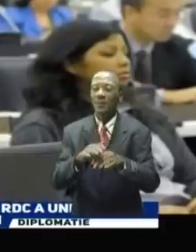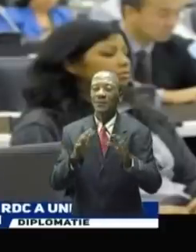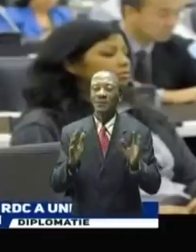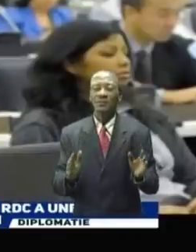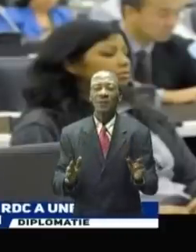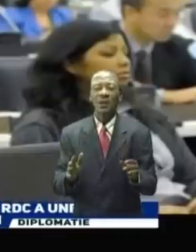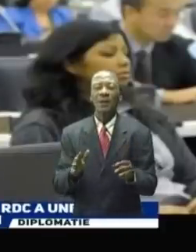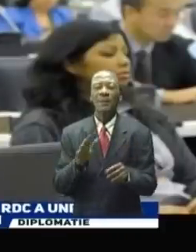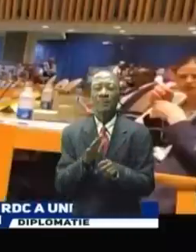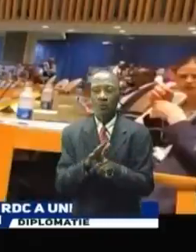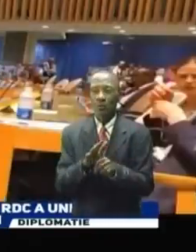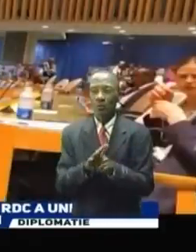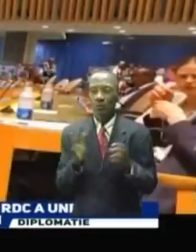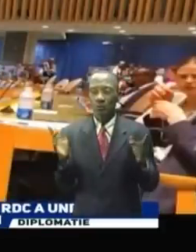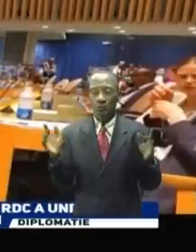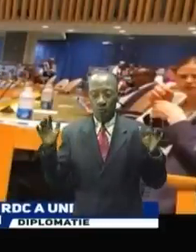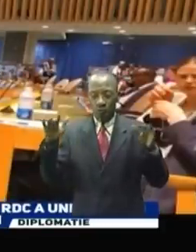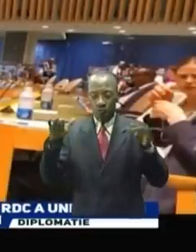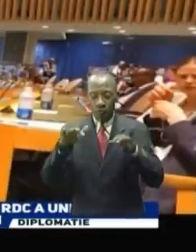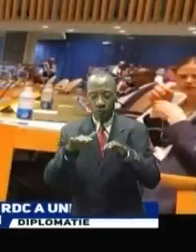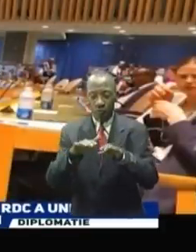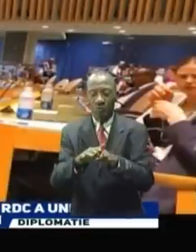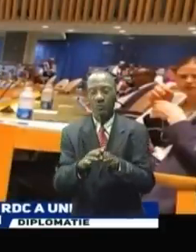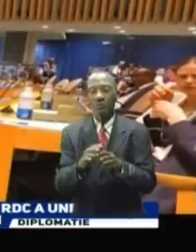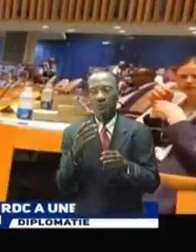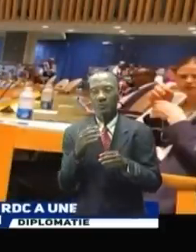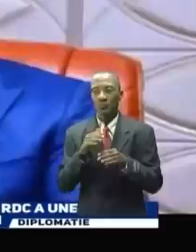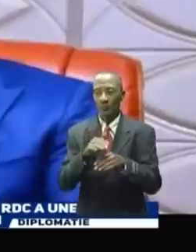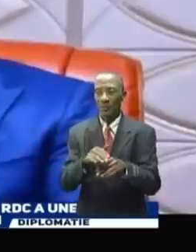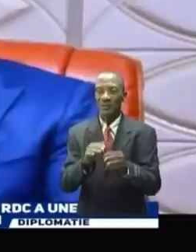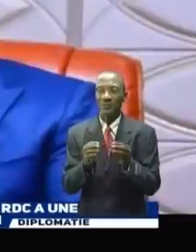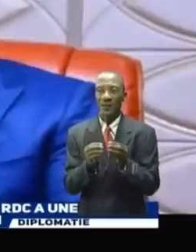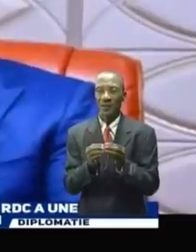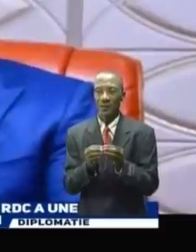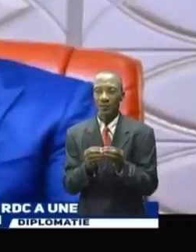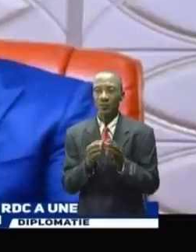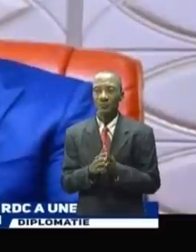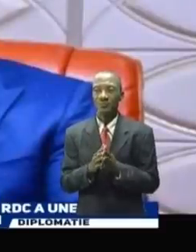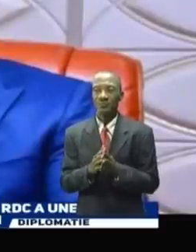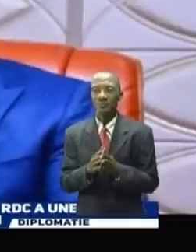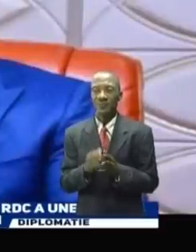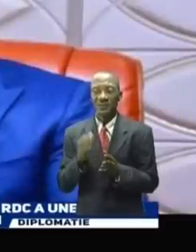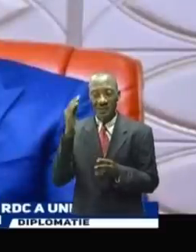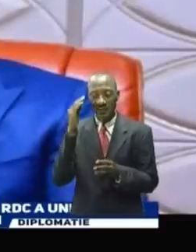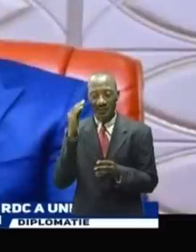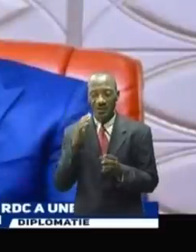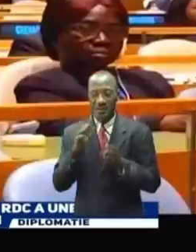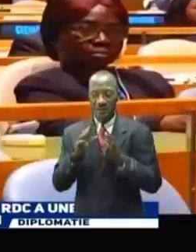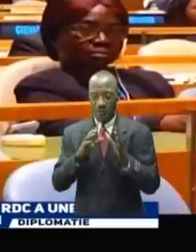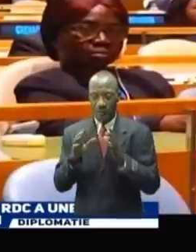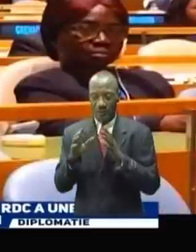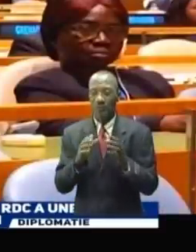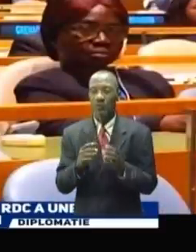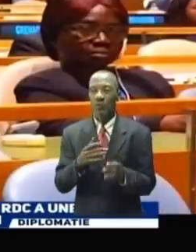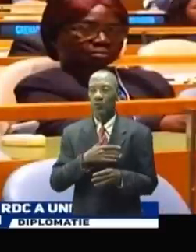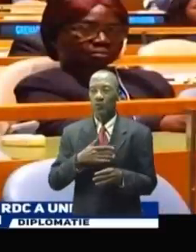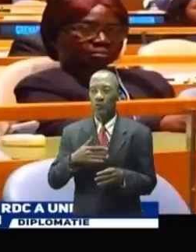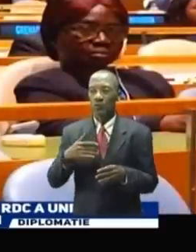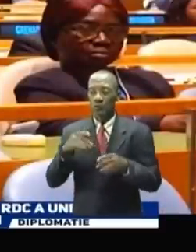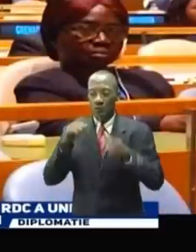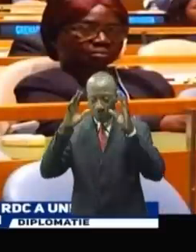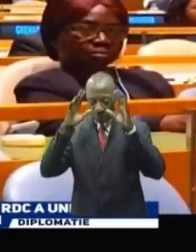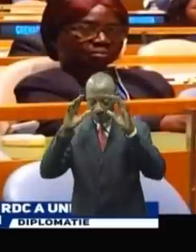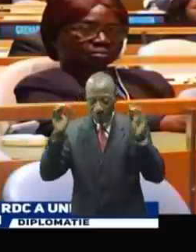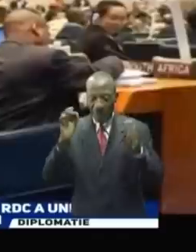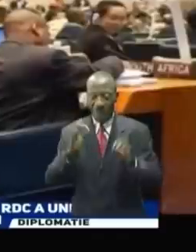rapport initial de la mise en œuvre de la CDPH, la promulgation par les chefs de l'État, Félix-Antoine Tshisekedi Tshilombo, de la